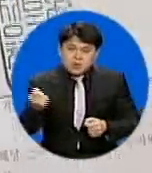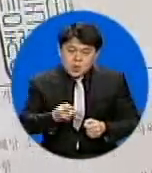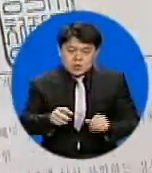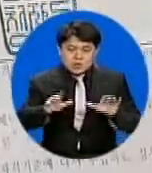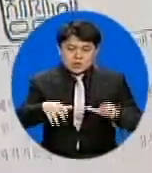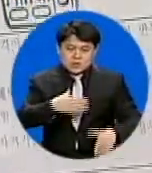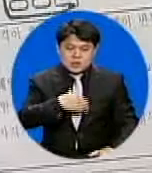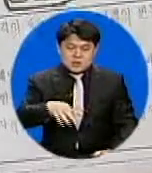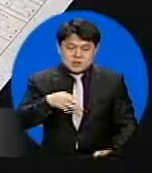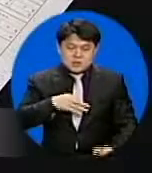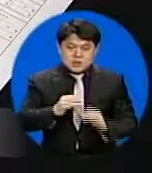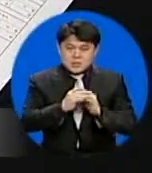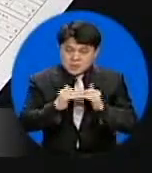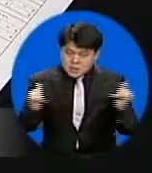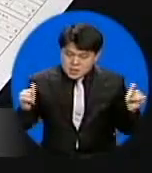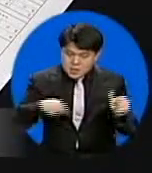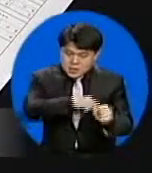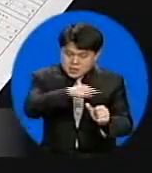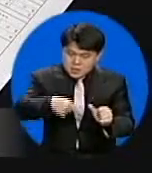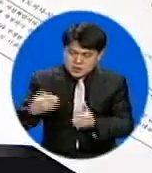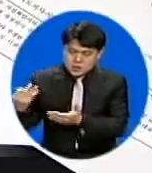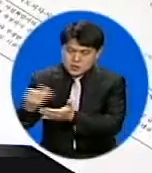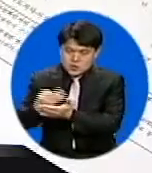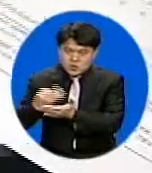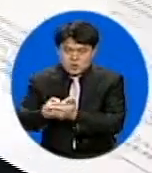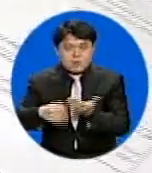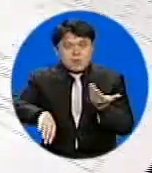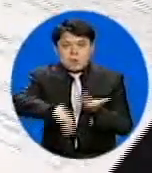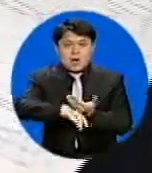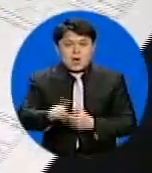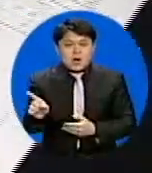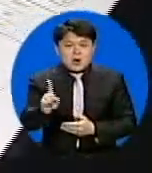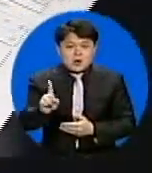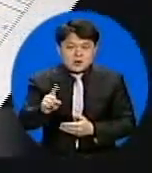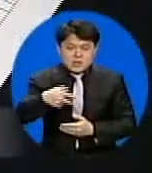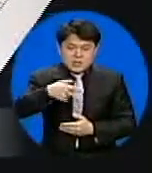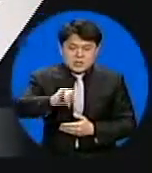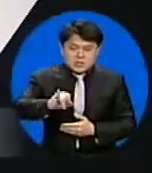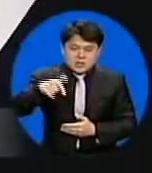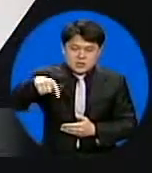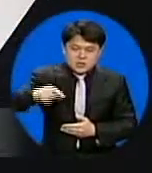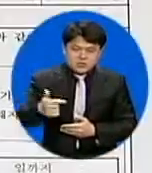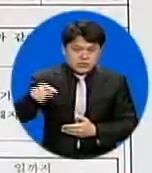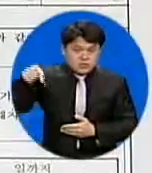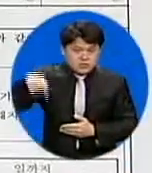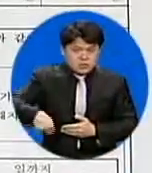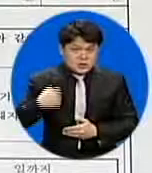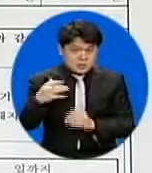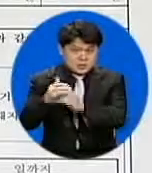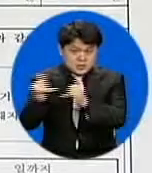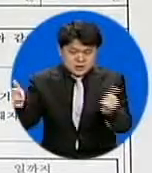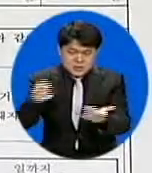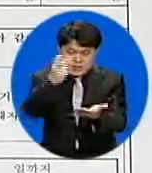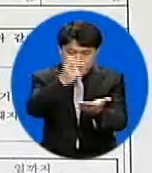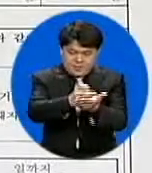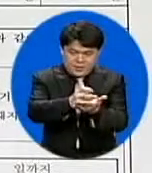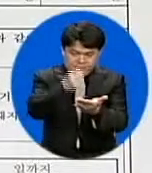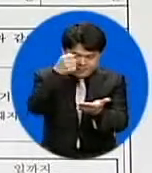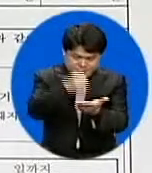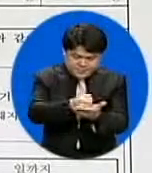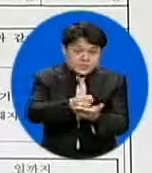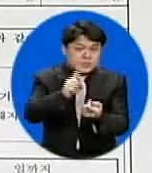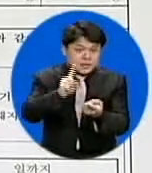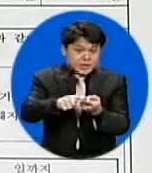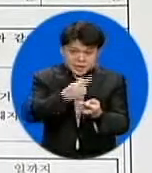현재 수급자 가구의 상황과 소득 수준이 좀 다를 경우 이걸 시군구청의 담당자에게 각 법령에서 정한 그 증빙